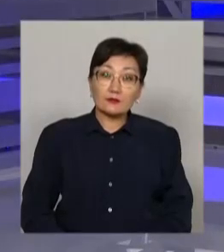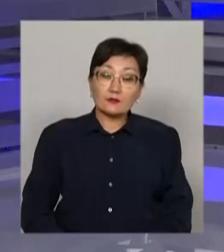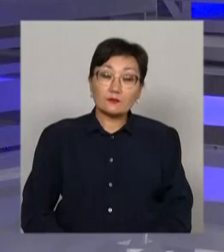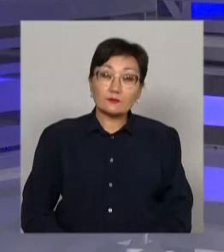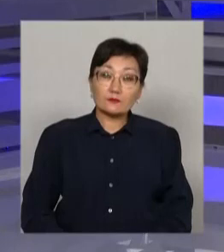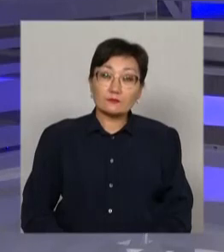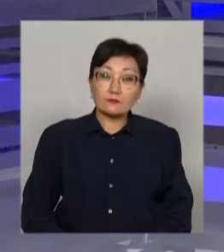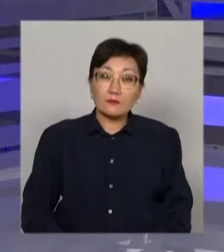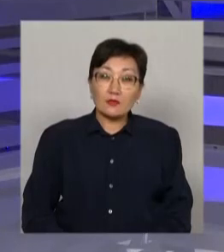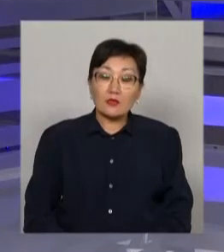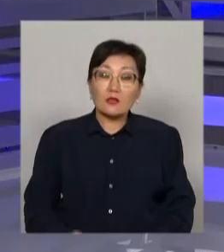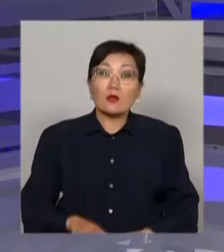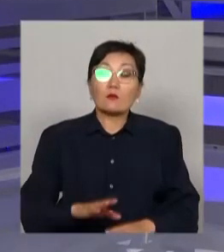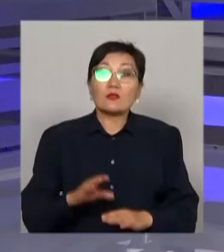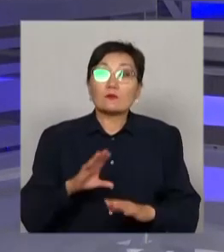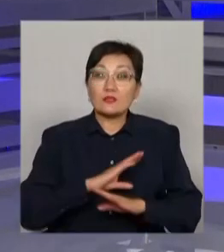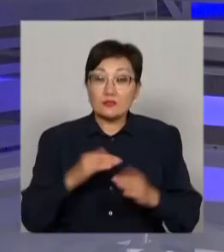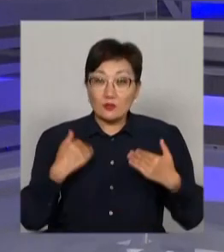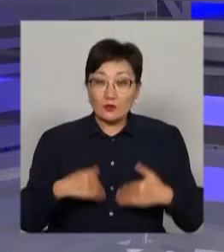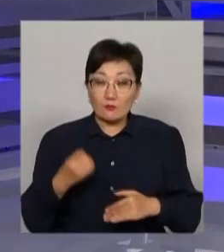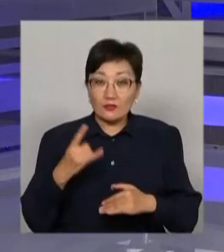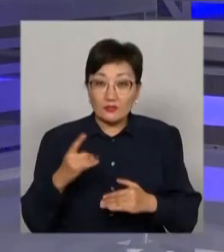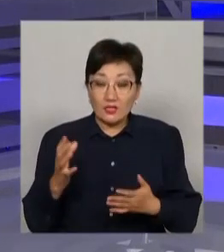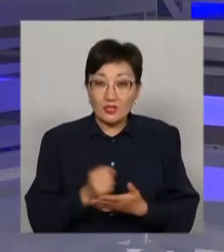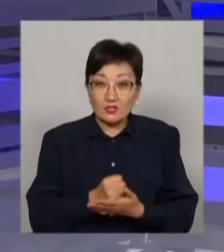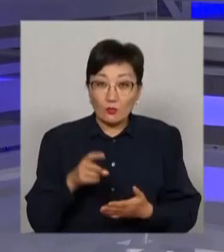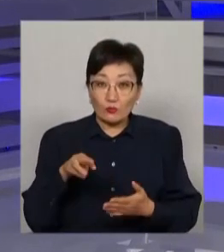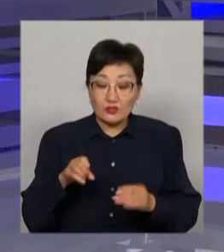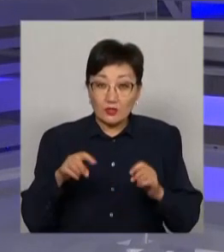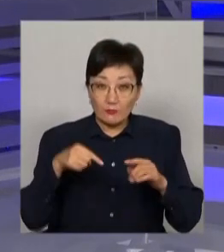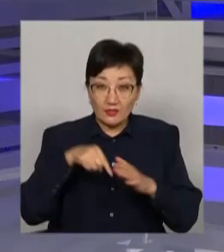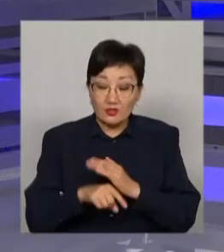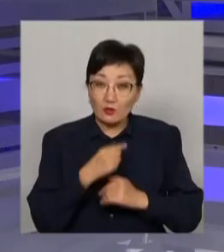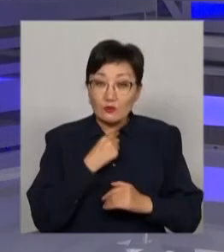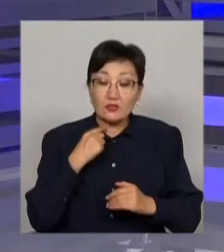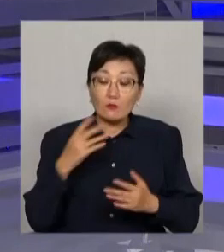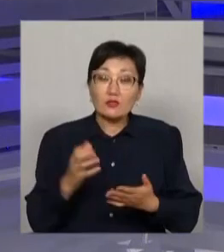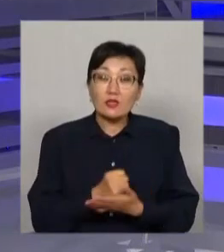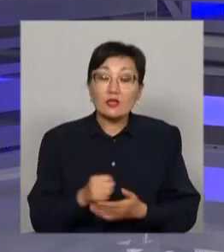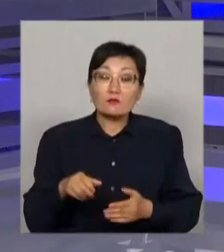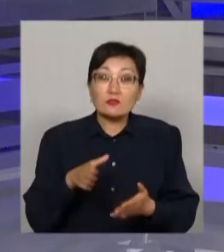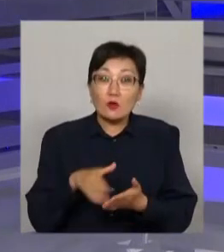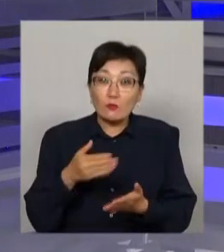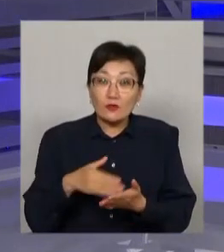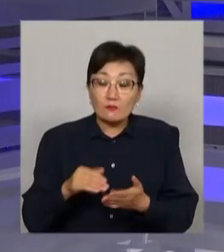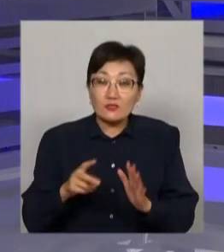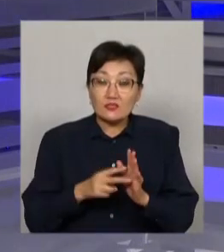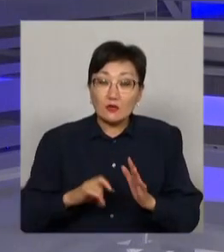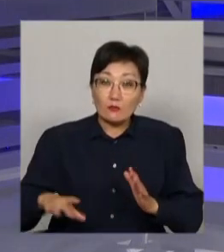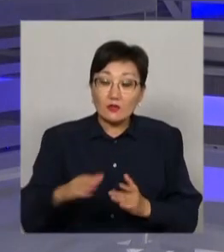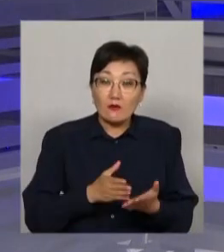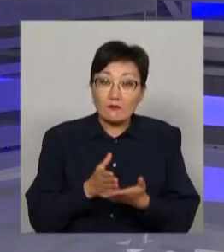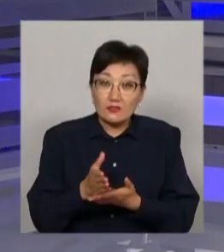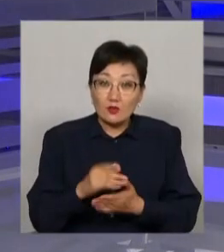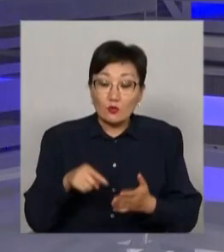Начинаем выпуск. Тело младенца нашли в мусорном баке в Талдыкургане. Мертвого ребенка обнаружил дворник в 7-м микрорайоне на выезде в